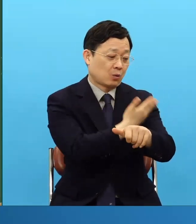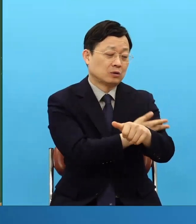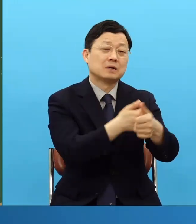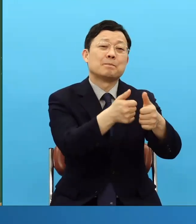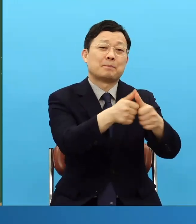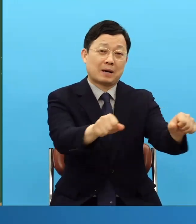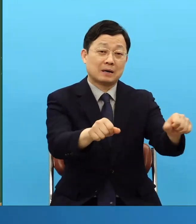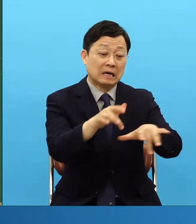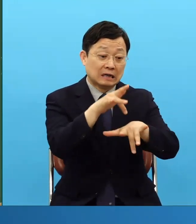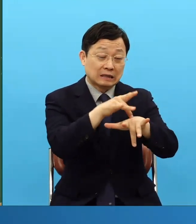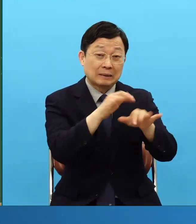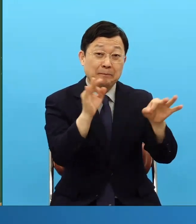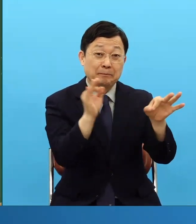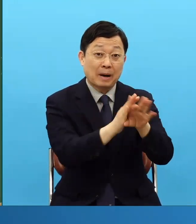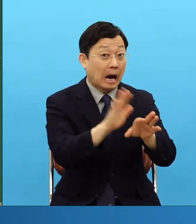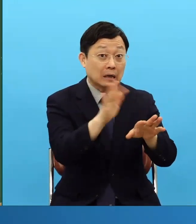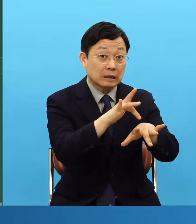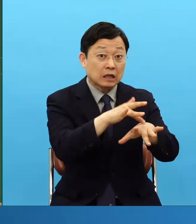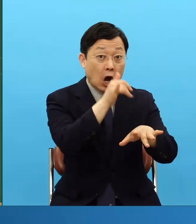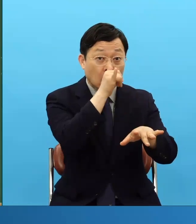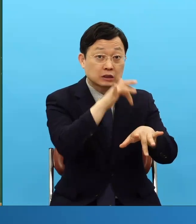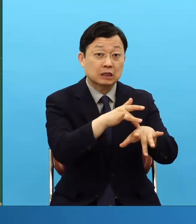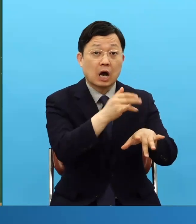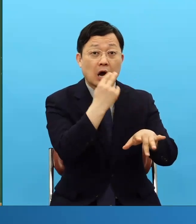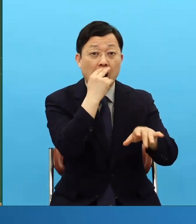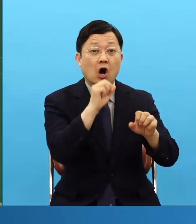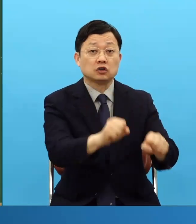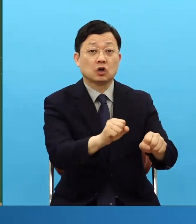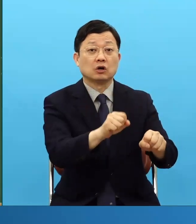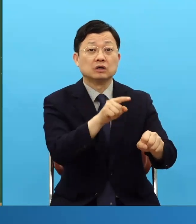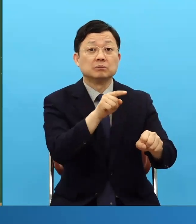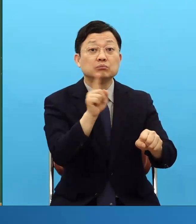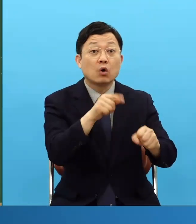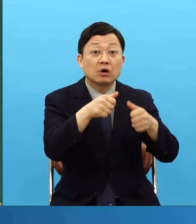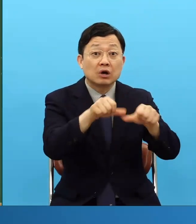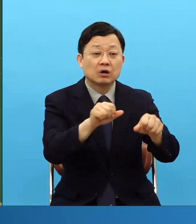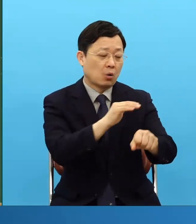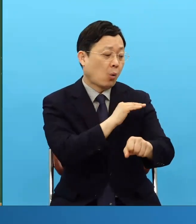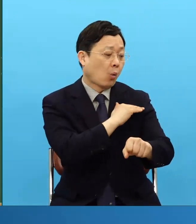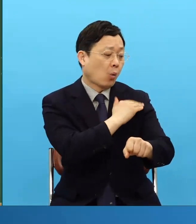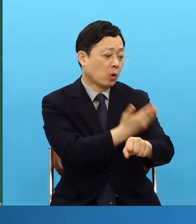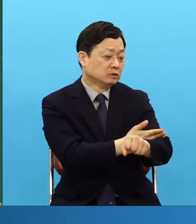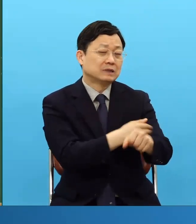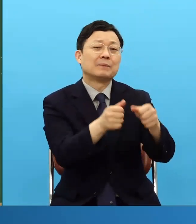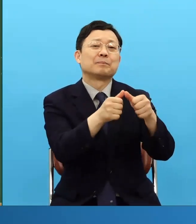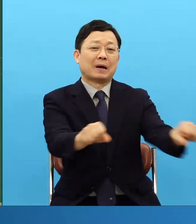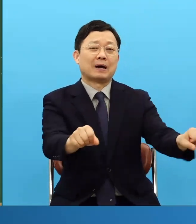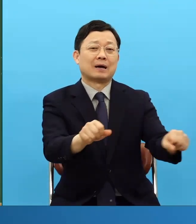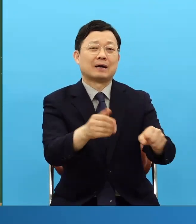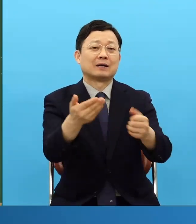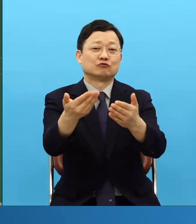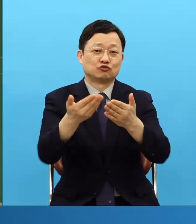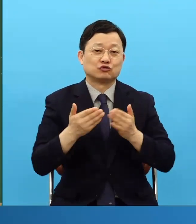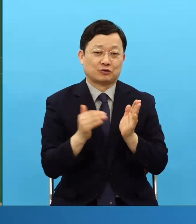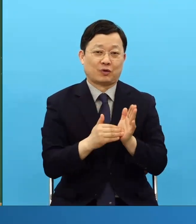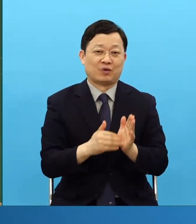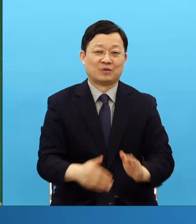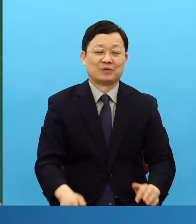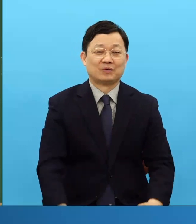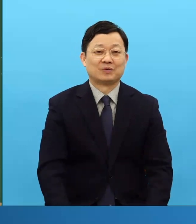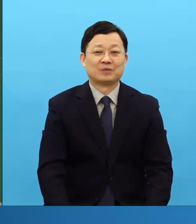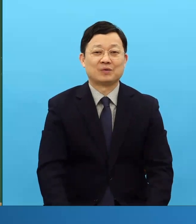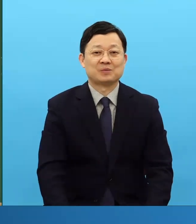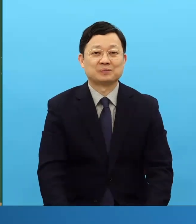사단은 죽는 존재가 아니에요. Satan 그렇기 does 때문에 not die. 권세를 꺾는 그걸 우리 주신 겁니다. That's why God gave us the power or the authority to break Satan's